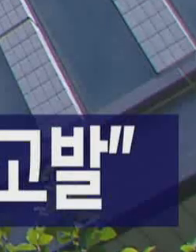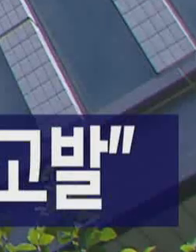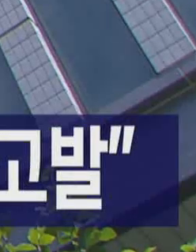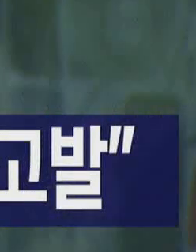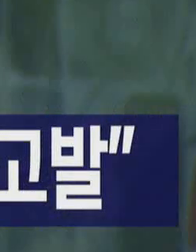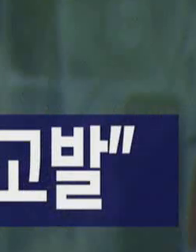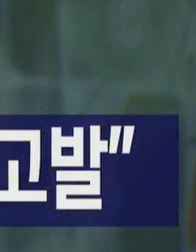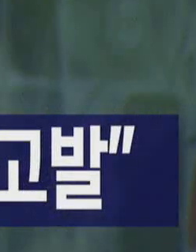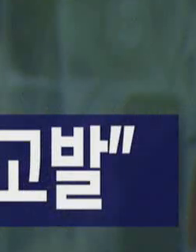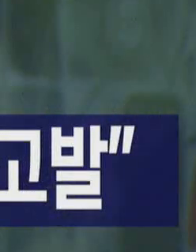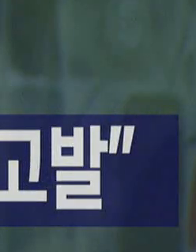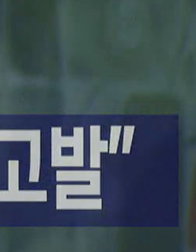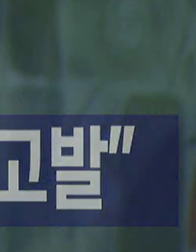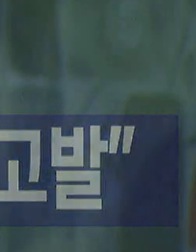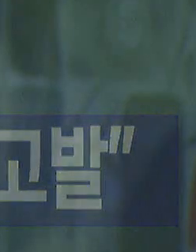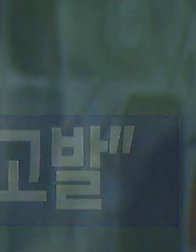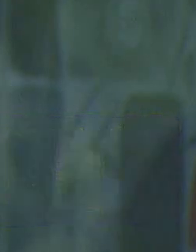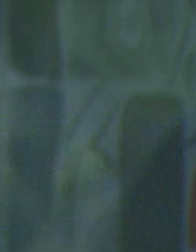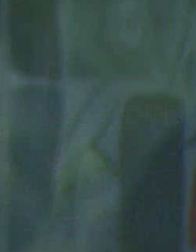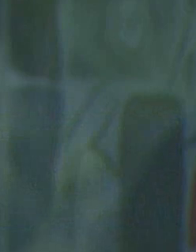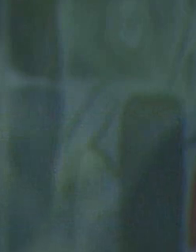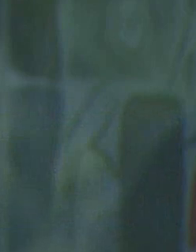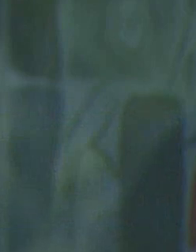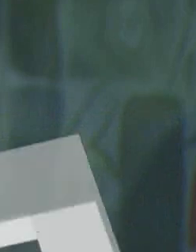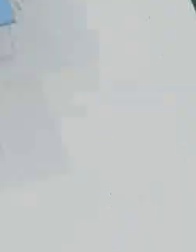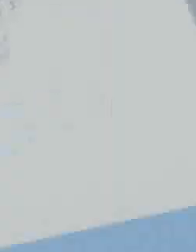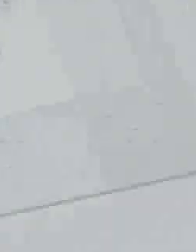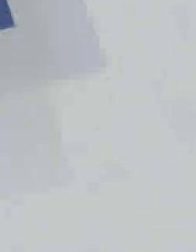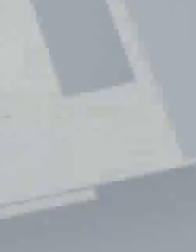추가 수사를 촉구할 예정입니다.